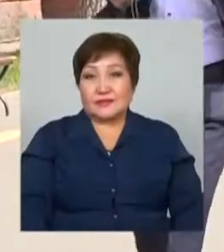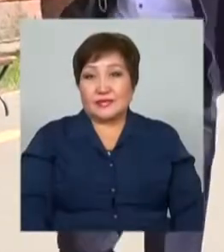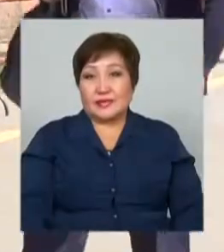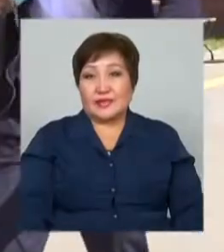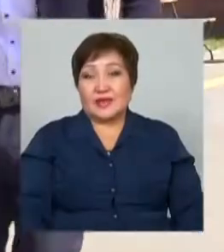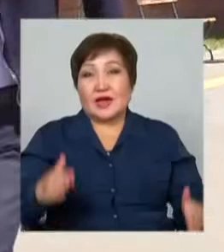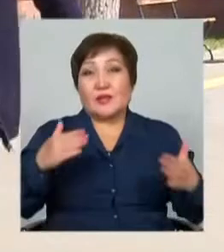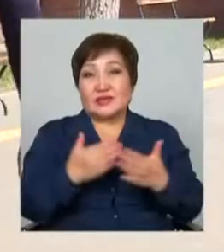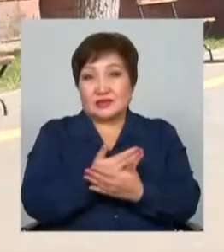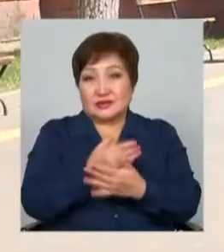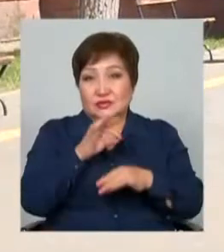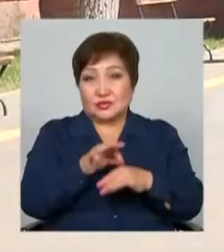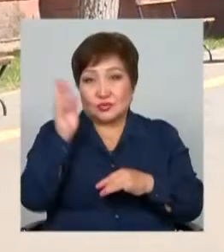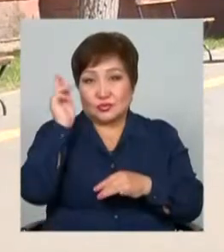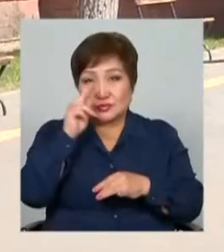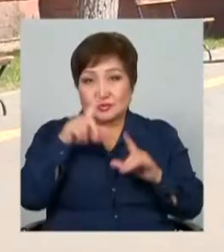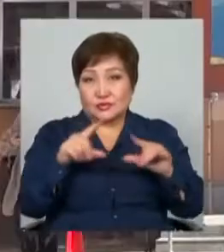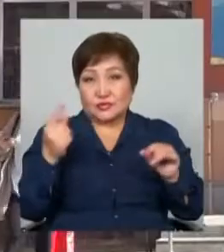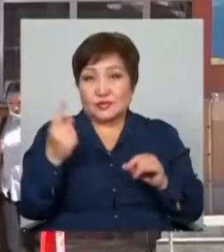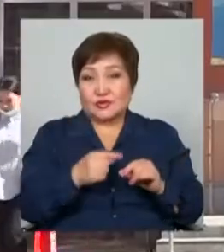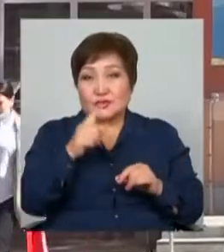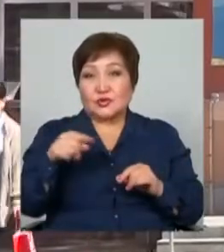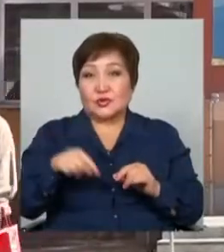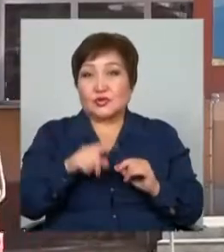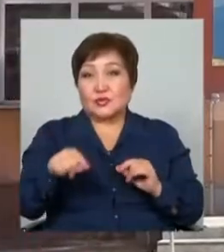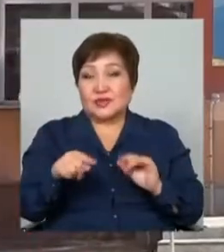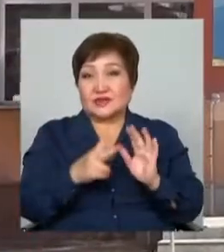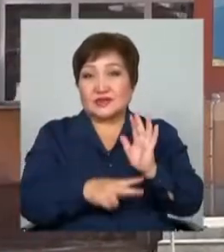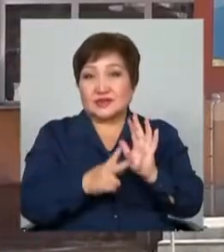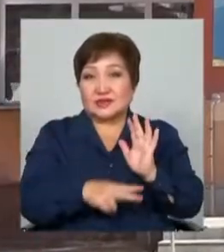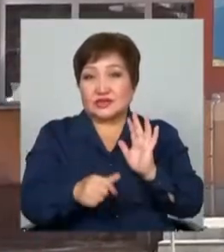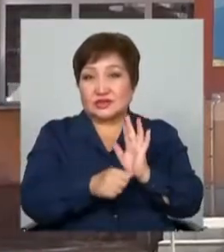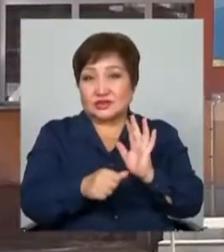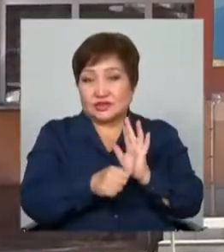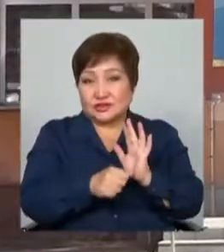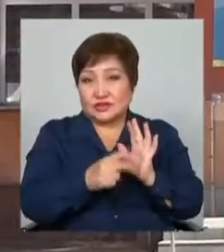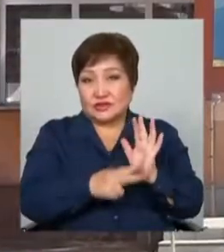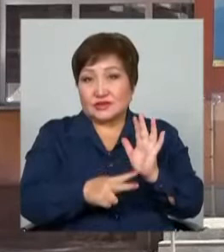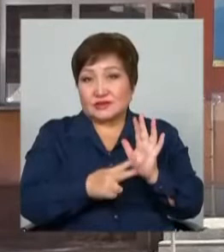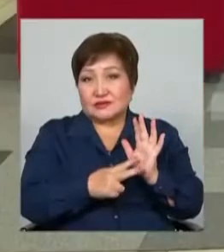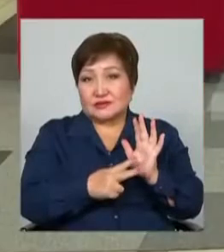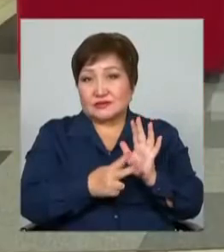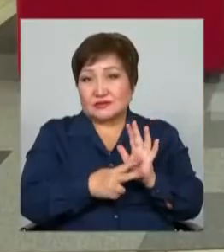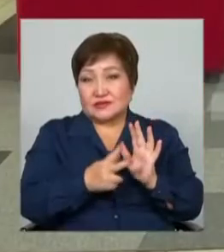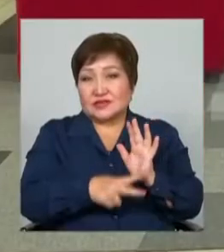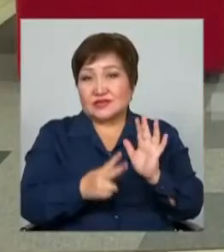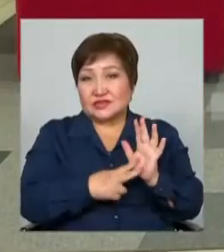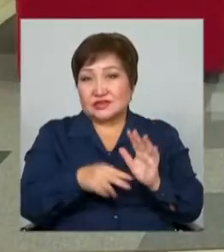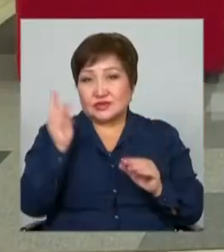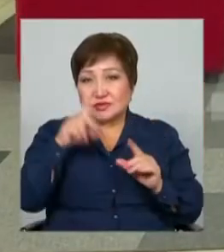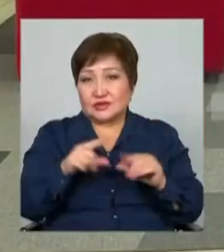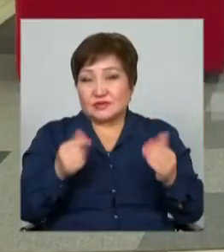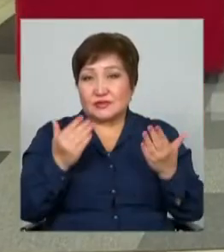Модернизациядан өткен оқу ордаларының бірі нөмірі 87-ші мектеп. Мұнда 1800-ге жуық бала білім алады. Мектепті заманауи үлгіге